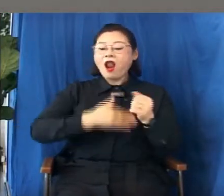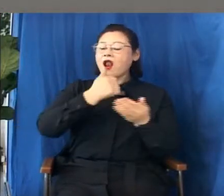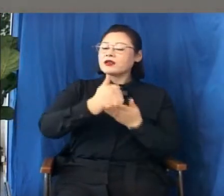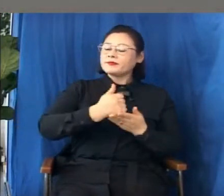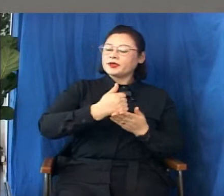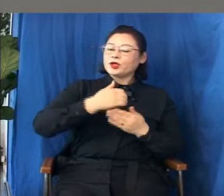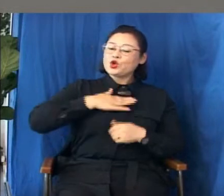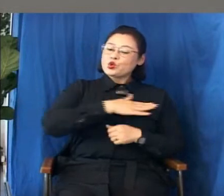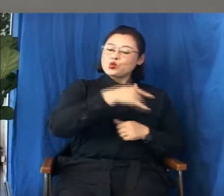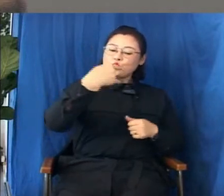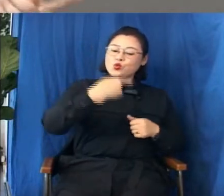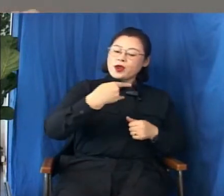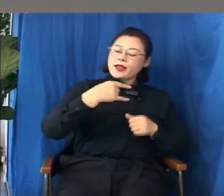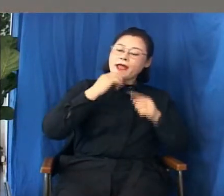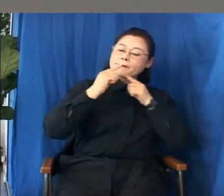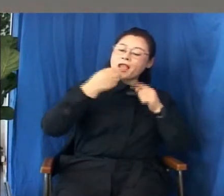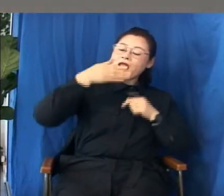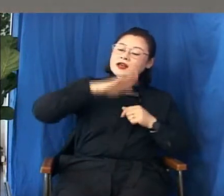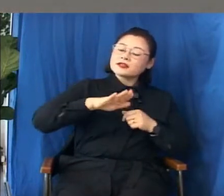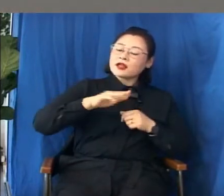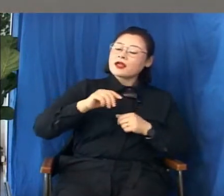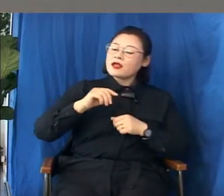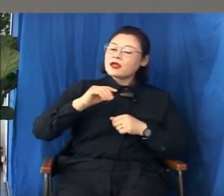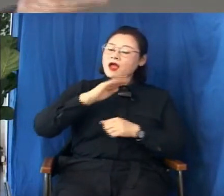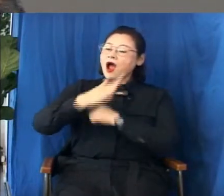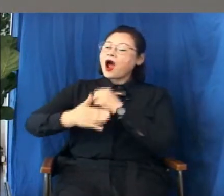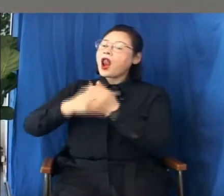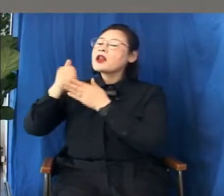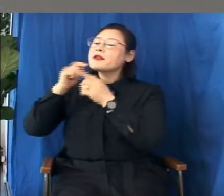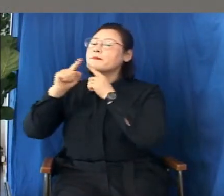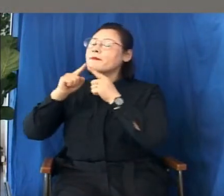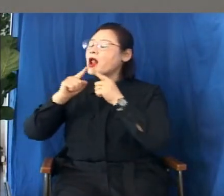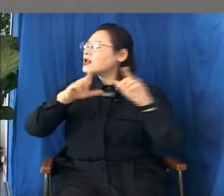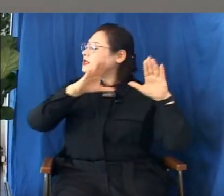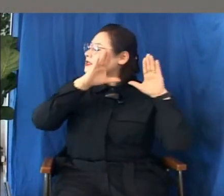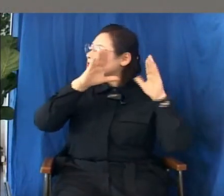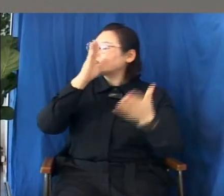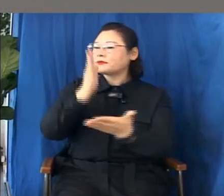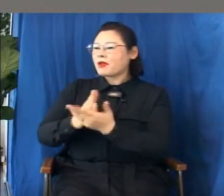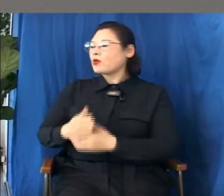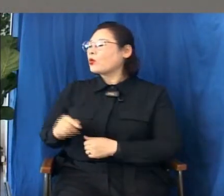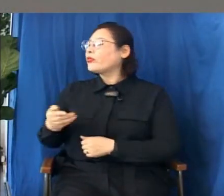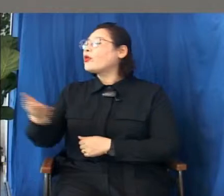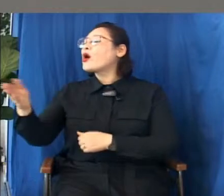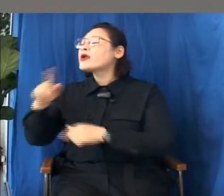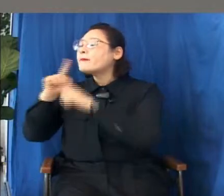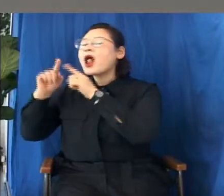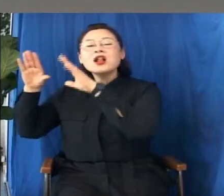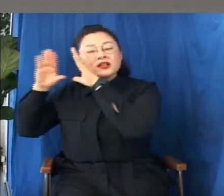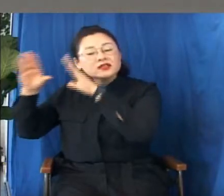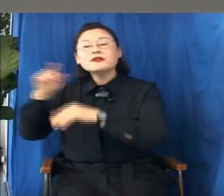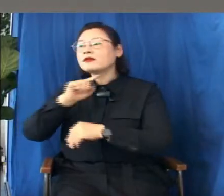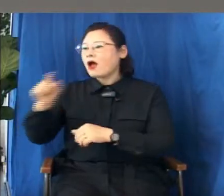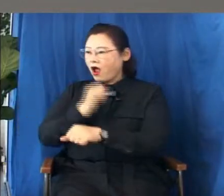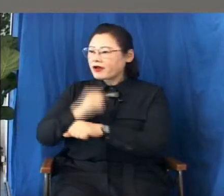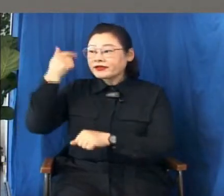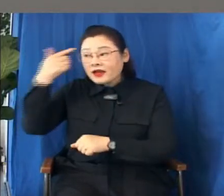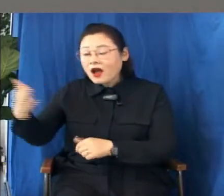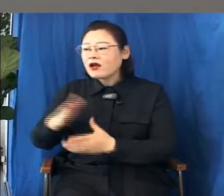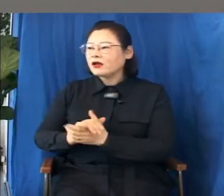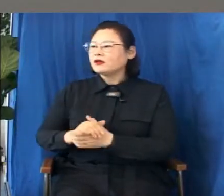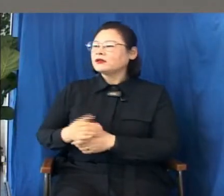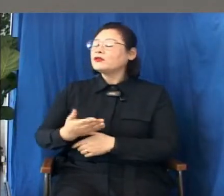말씀하는데 하나님 말씀 듣지 말고 니네 말 들으라고 하는 거냐? 이렇게 얘기를 하는 거예요. 너희들이 우리를 칠라면